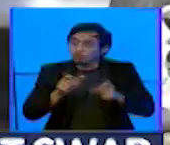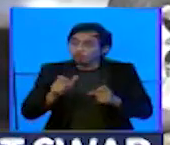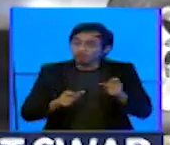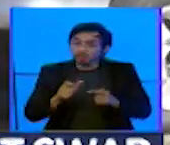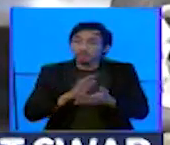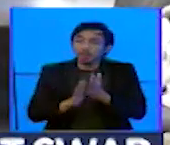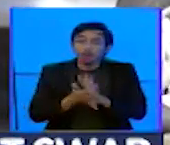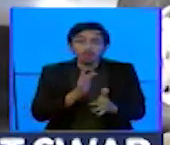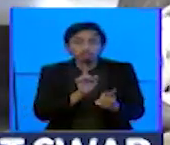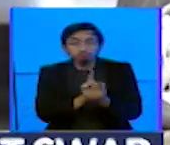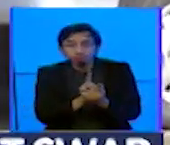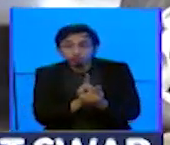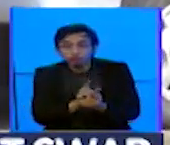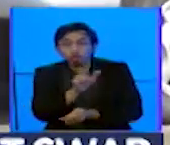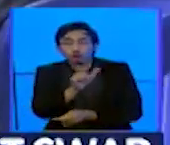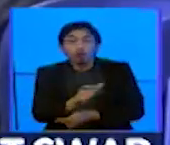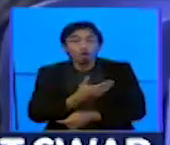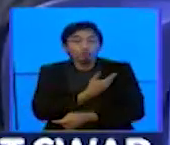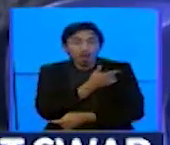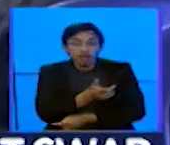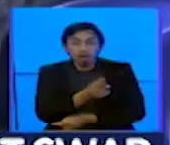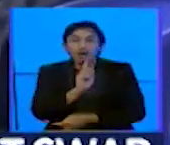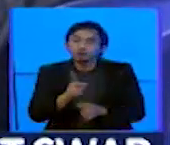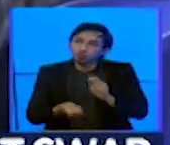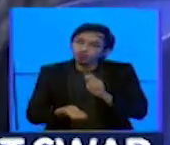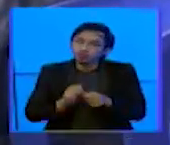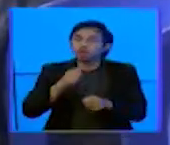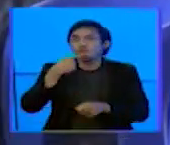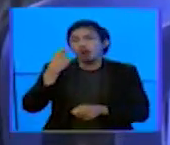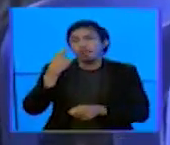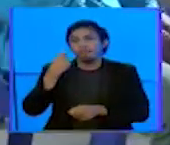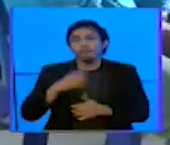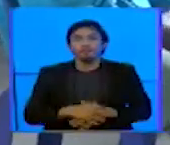test. Dari Sragen, Jawa Tengah, Joko Piroso, iNews, melaporkan.